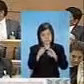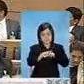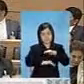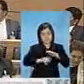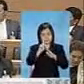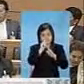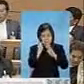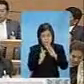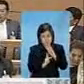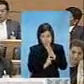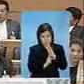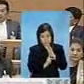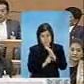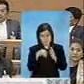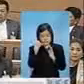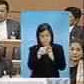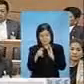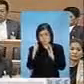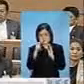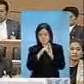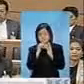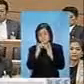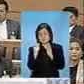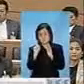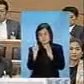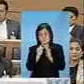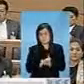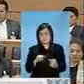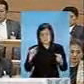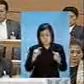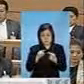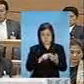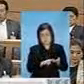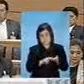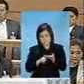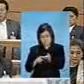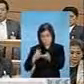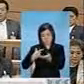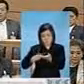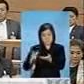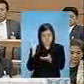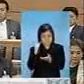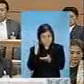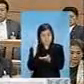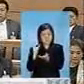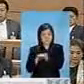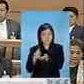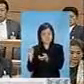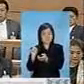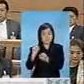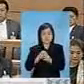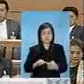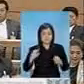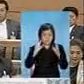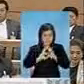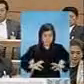าในคดีอาญาการปรักปรำตนเองเนี่ยศาลต้องรับฟังแล้วนี่บุคคลสำคัญในตุลาการศ